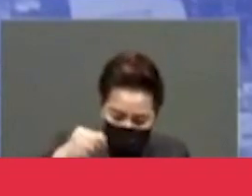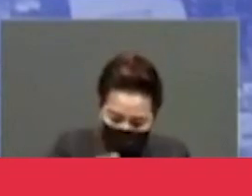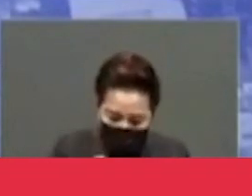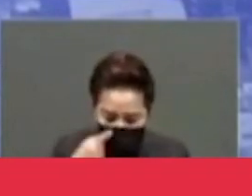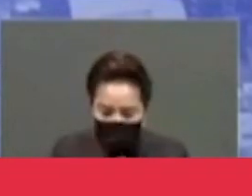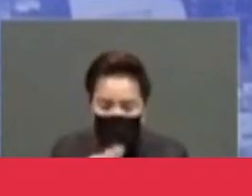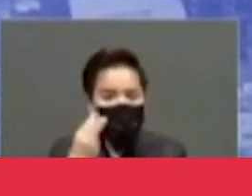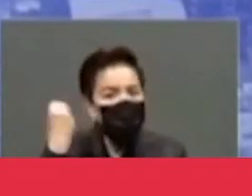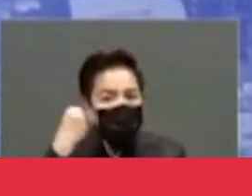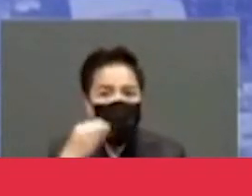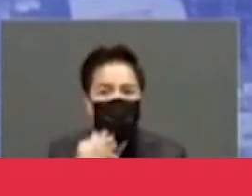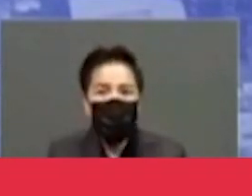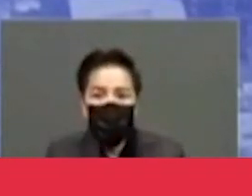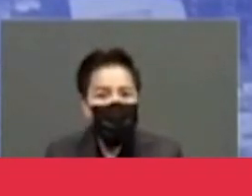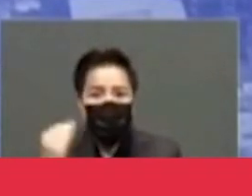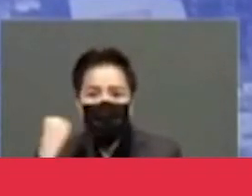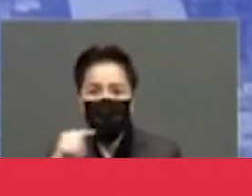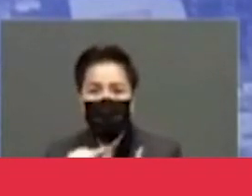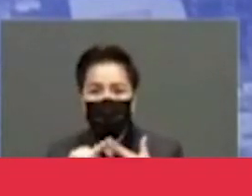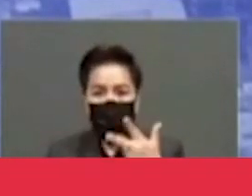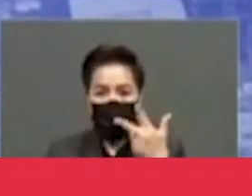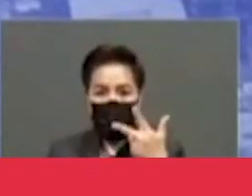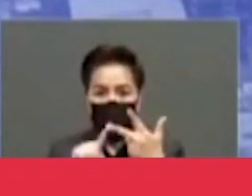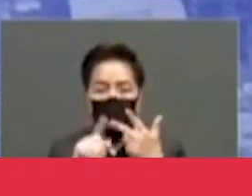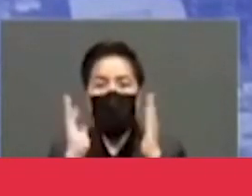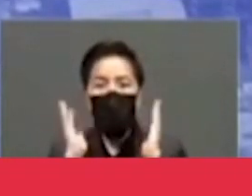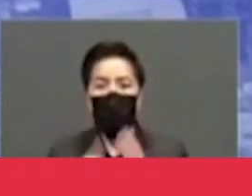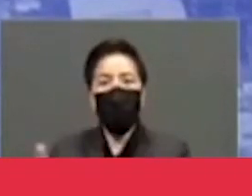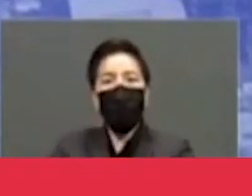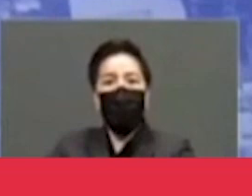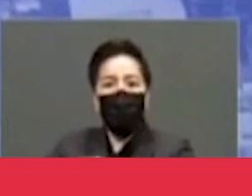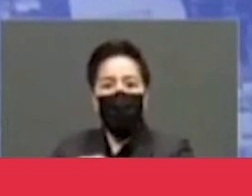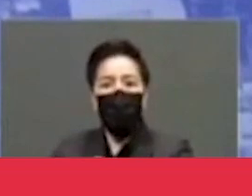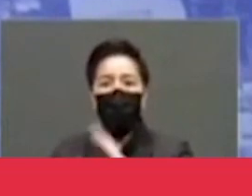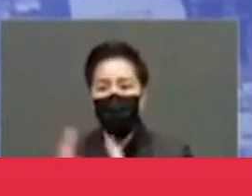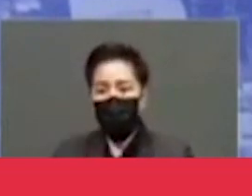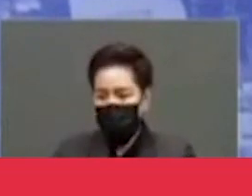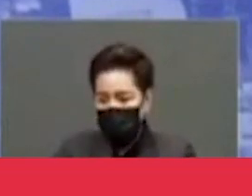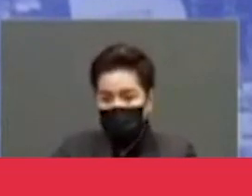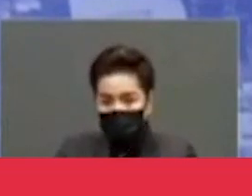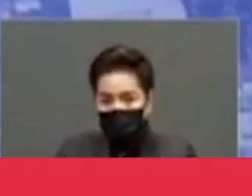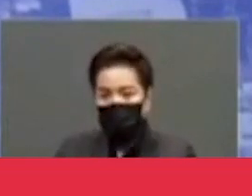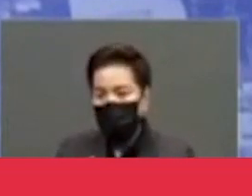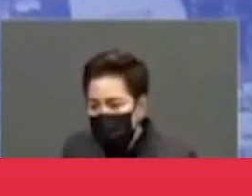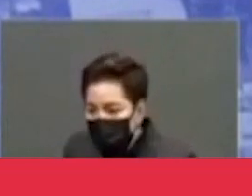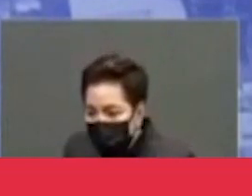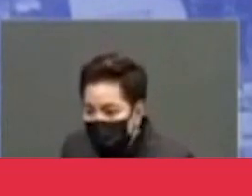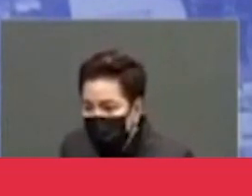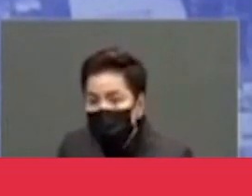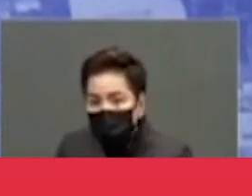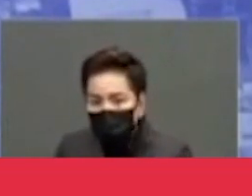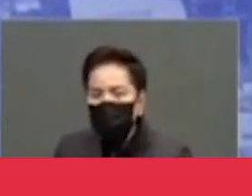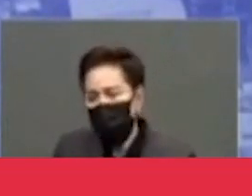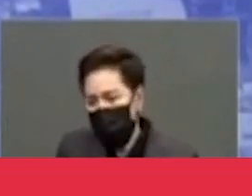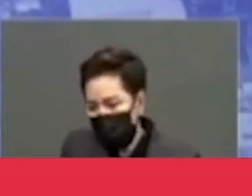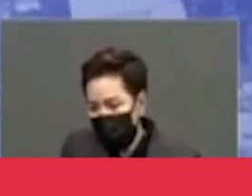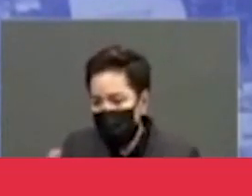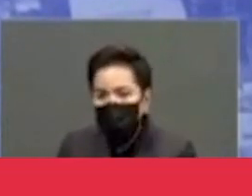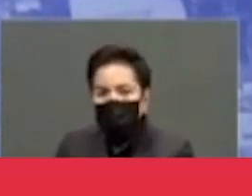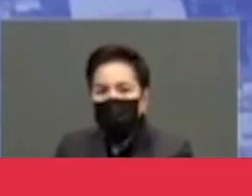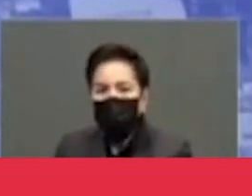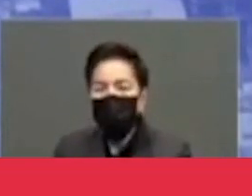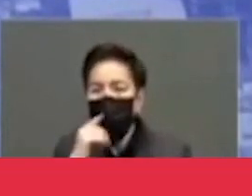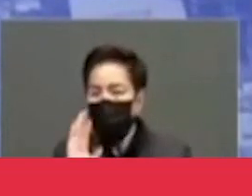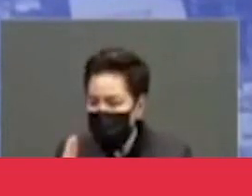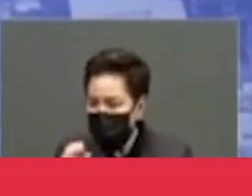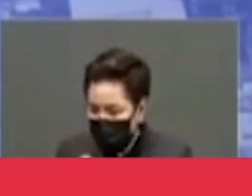เผชิญเหตุเข้ามาด้วยโดยแพทย์หญิงอภิสมัยได้กล่าวถึงคำถามที่ว่ามาตรการโควิดฟรีเซตติ้งที่ผู้ให้บริการสามารถปฏิเสธ